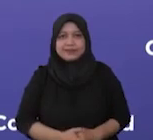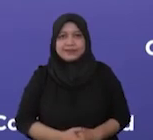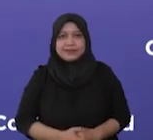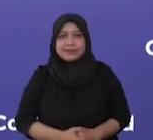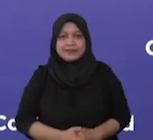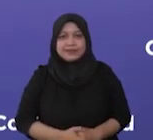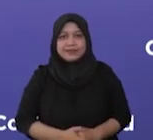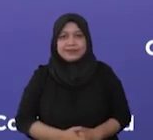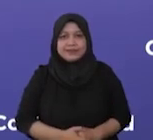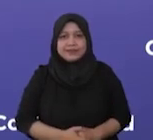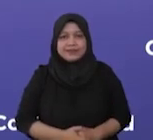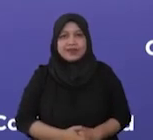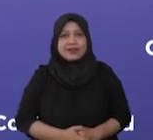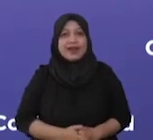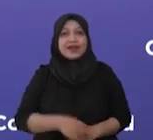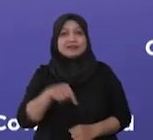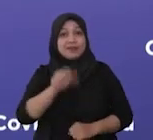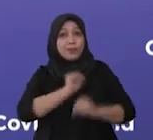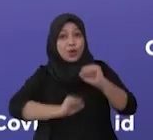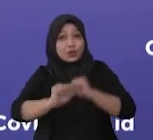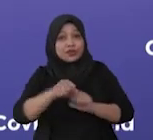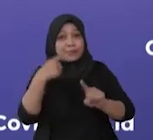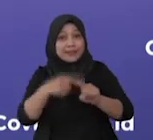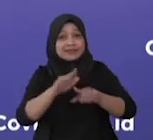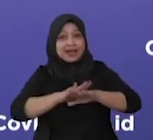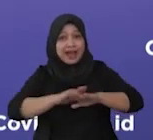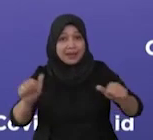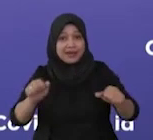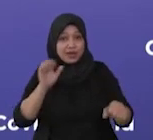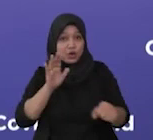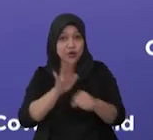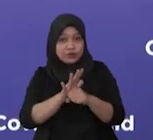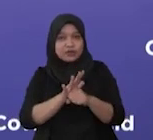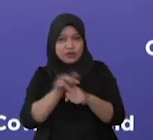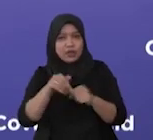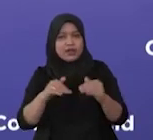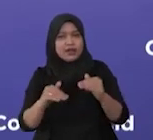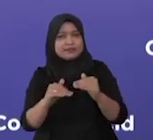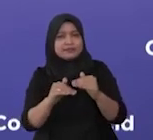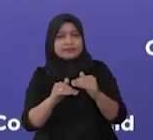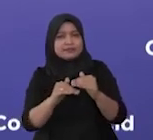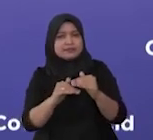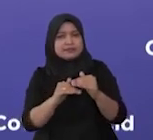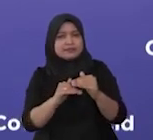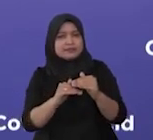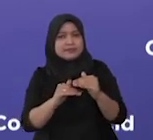bahwa produktif dan aman terhadap Hobbit kemudian menjadi dasar bagi